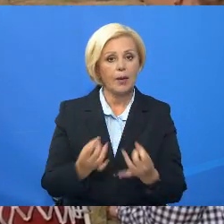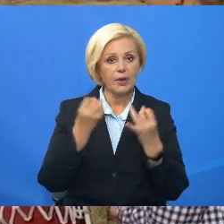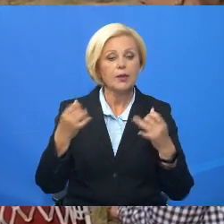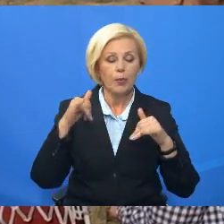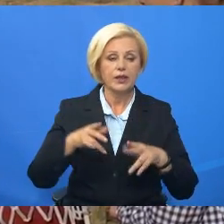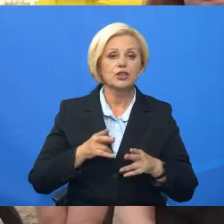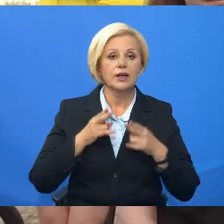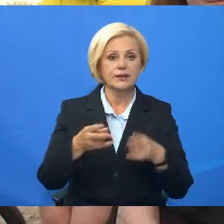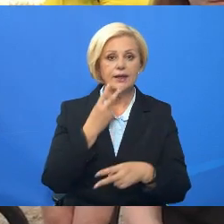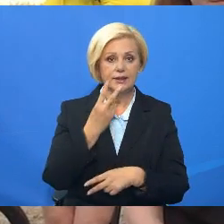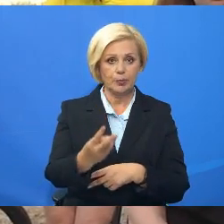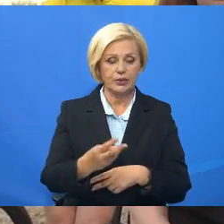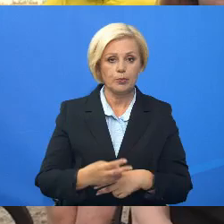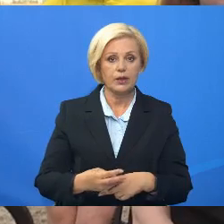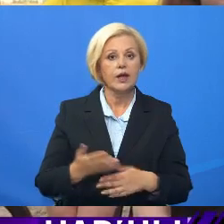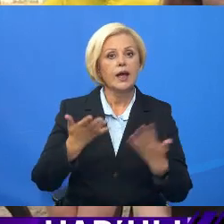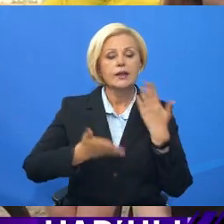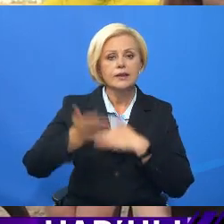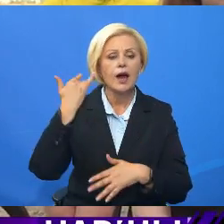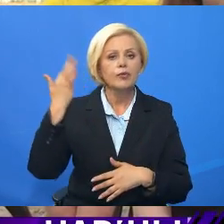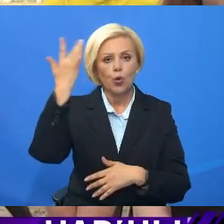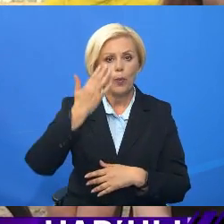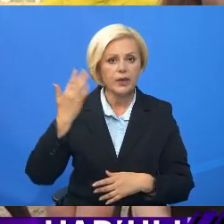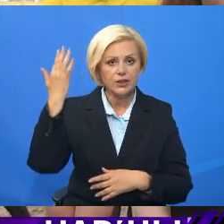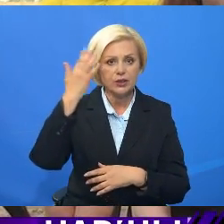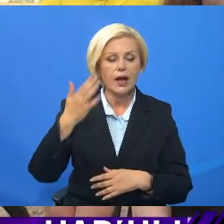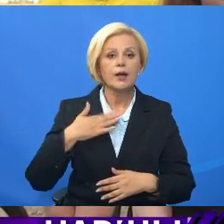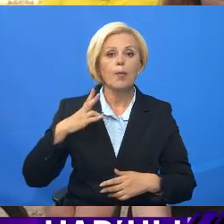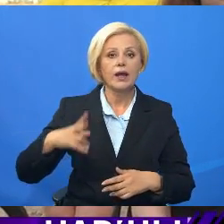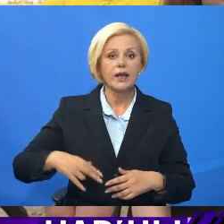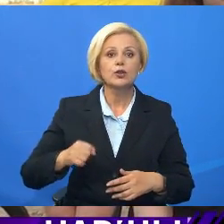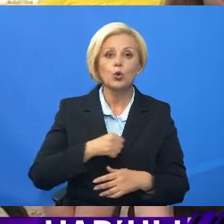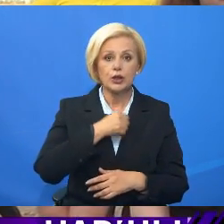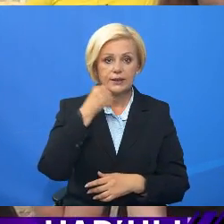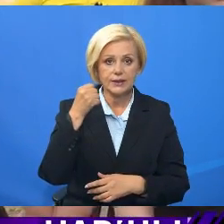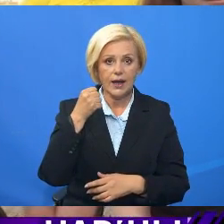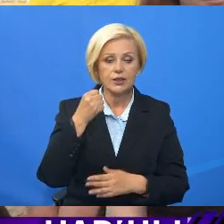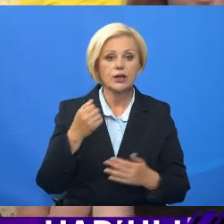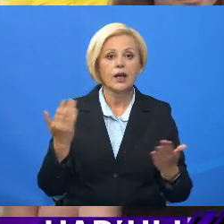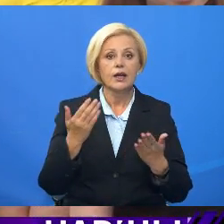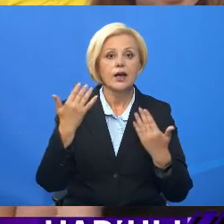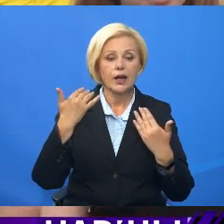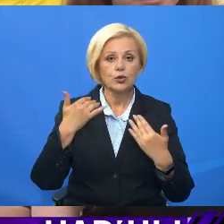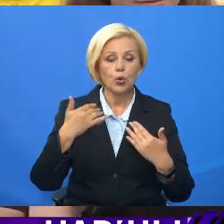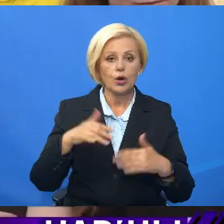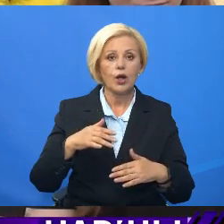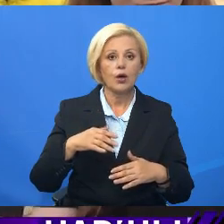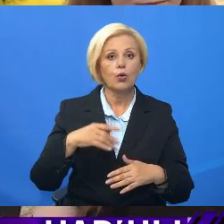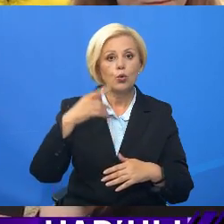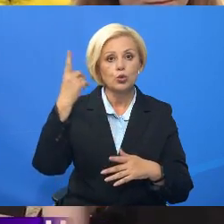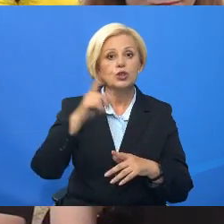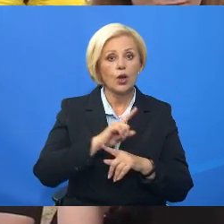решили съездить посмотреть. Давно мечтали. Моя дочка старшая, которая уже на небесах, она участвовала